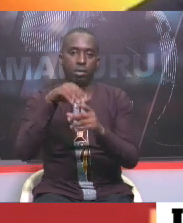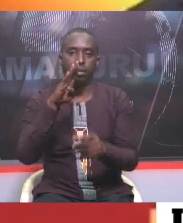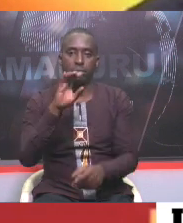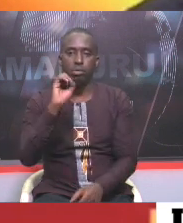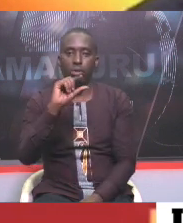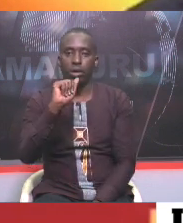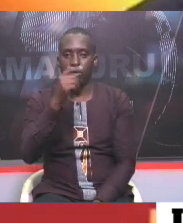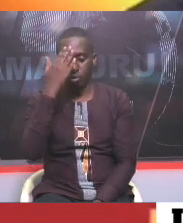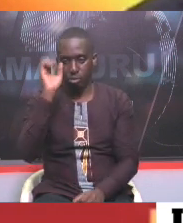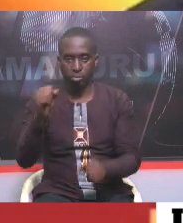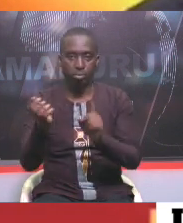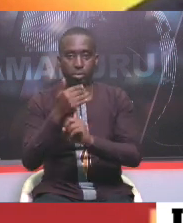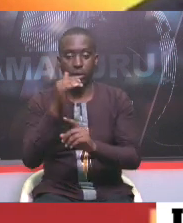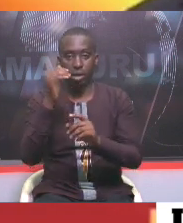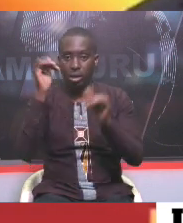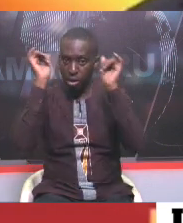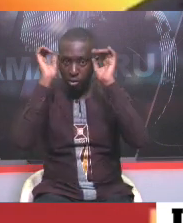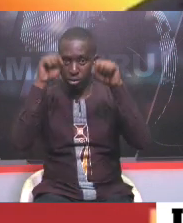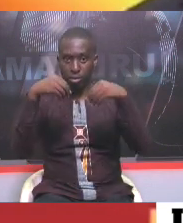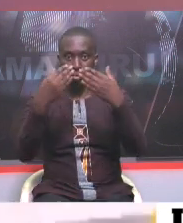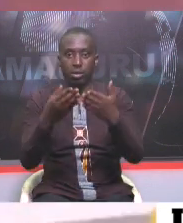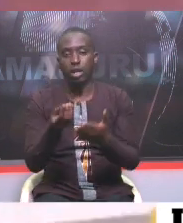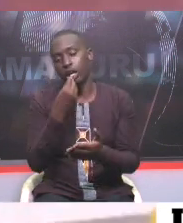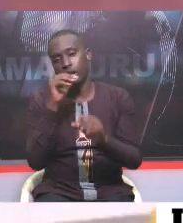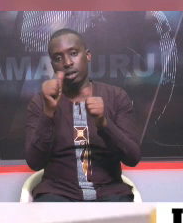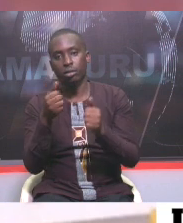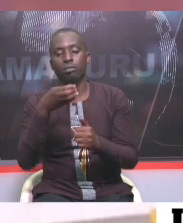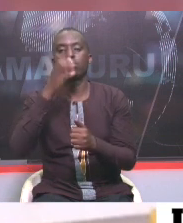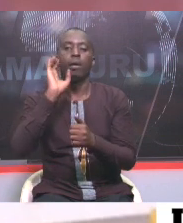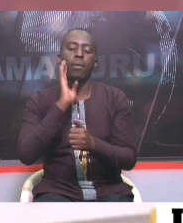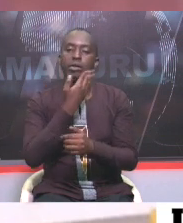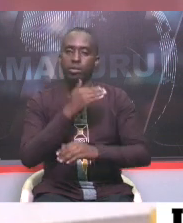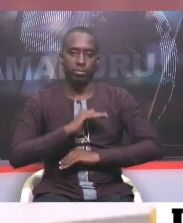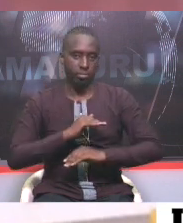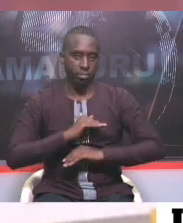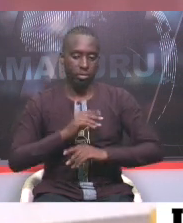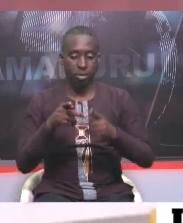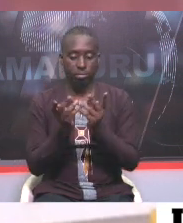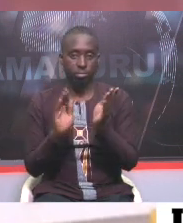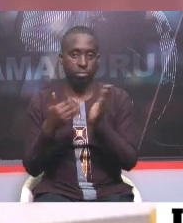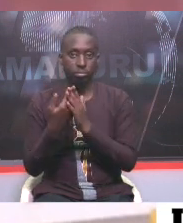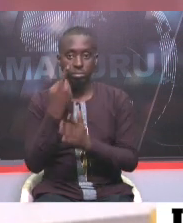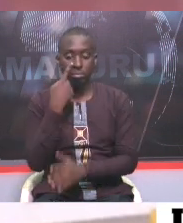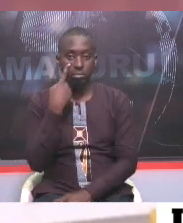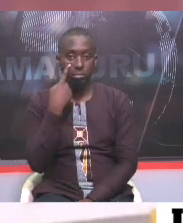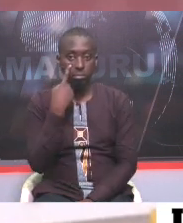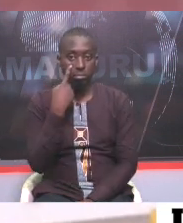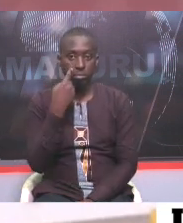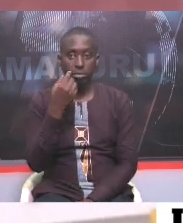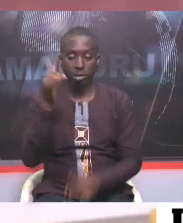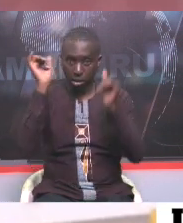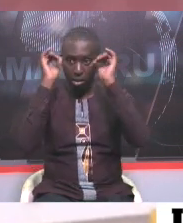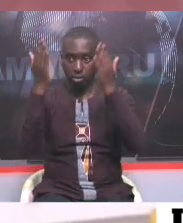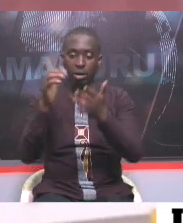biogaze iboneke iyo nka rero kugira ngo ibitange ni uko iba yariye neza kandi yanyuye n'amazi ahagije hari aho twageze rero tugasanga inka zirahari